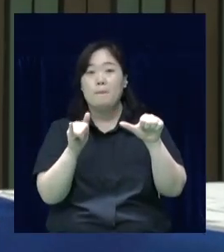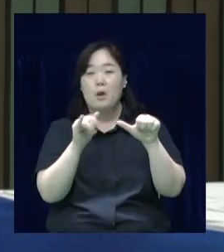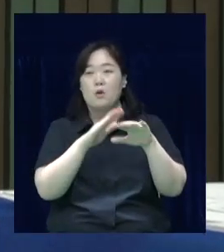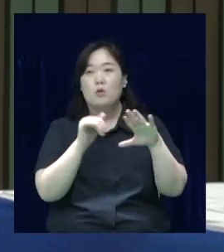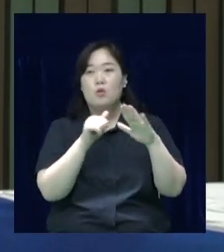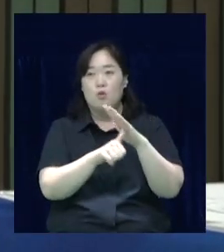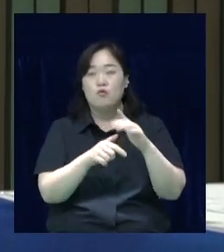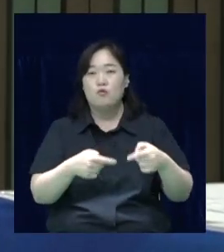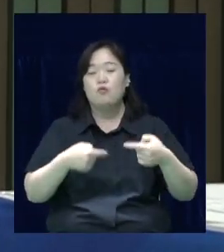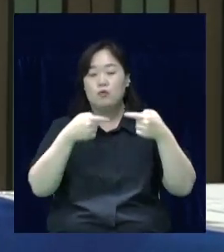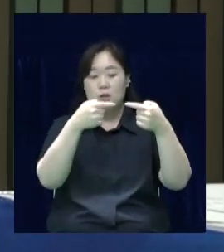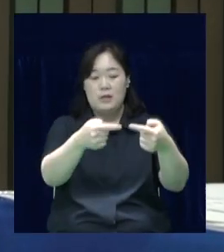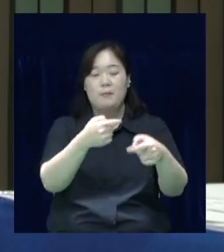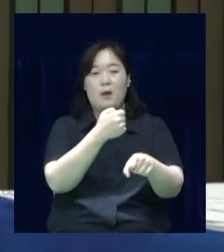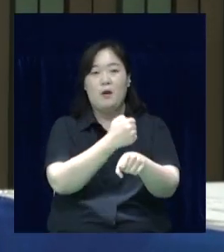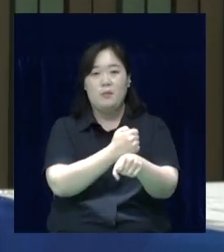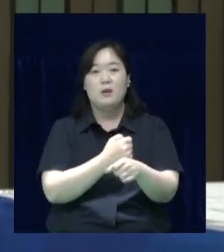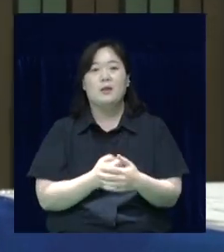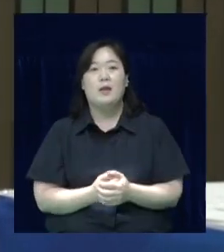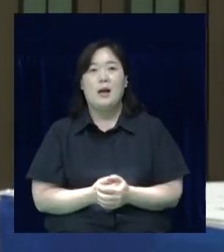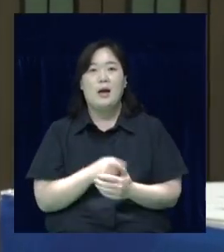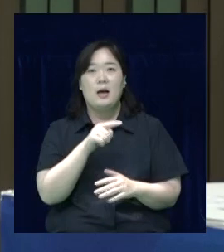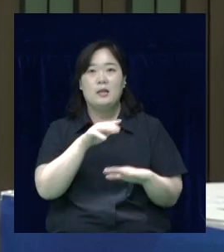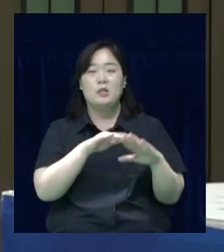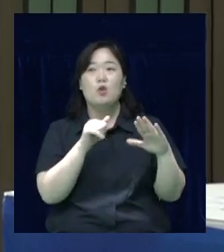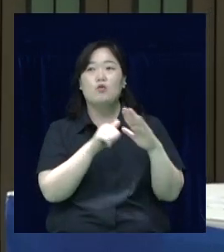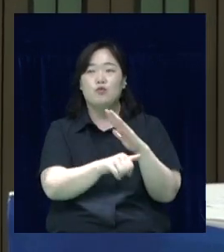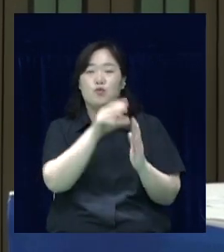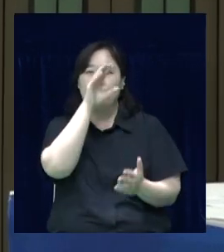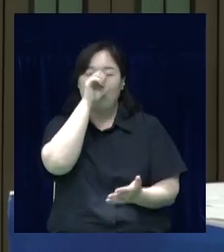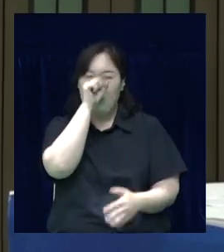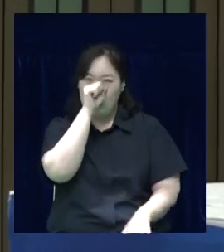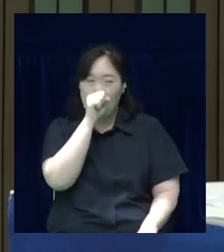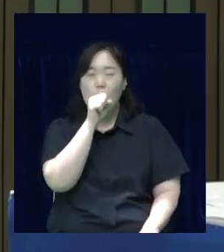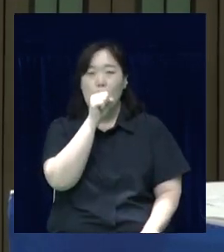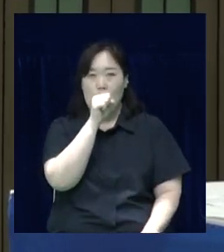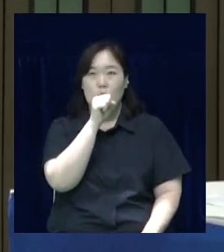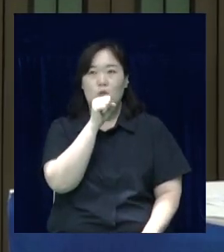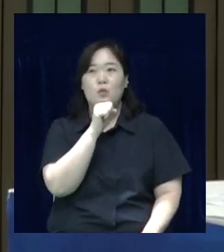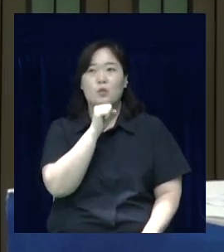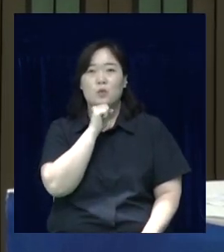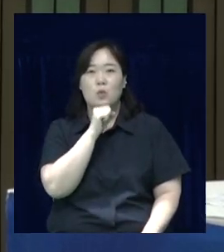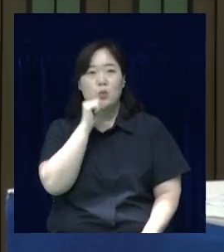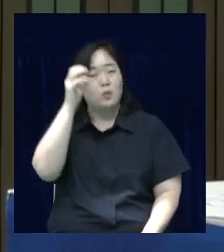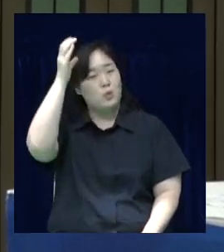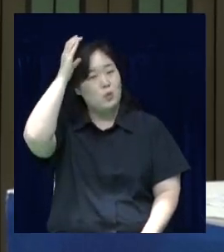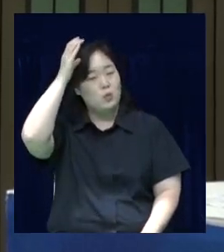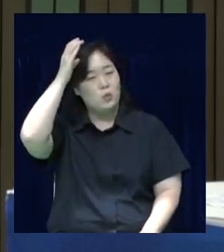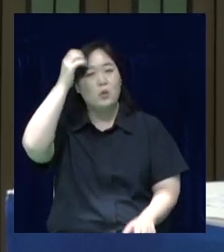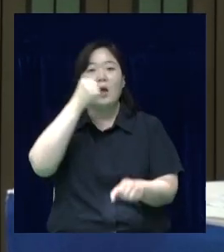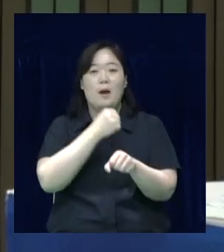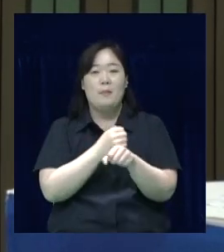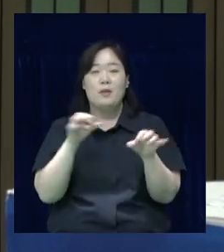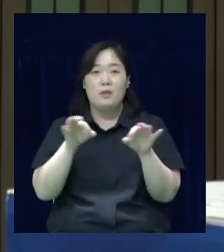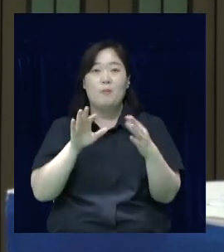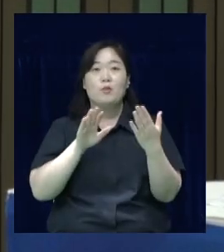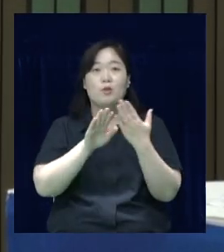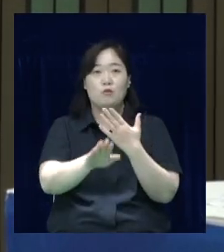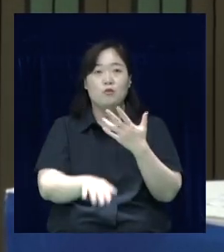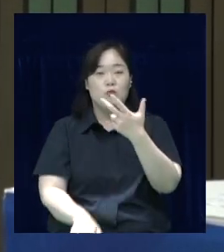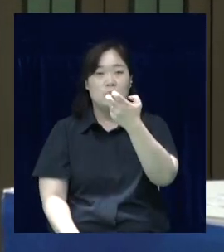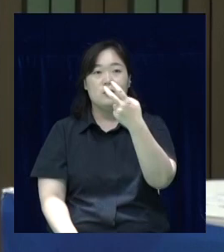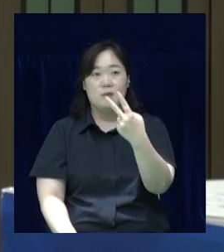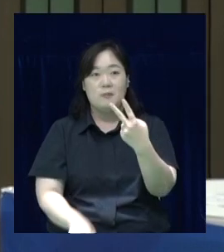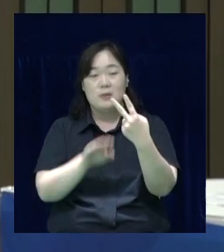패럴림픽에 출전하게 되어 있습니다. 그렇습니다. 그 선수들의 좀 좋은 메달 소식도 한번 기대를 해보도록 하겠고요. 이제 잠시 후에